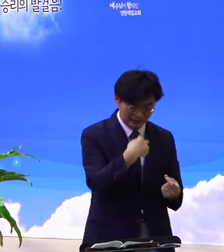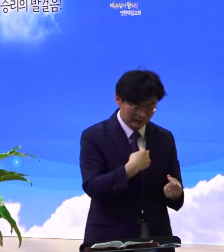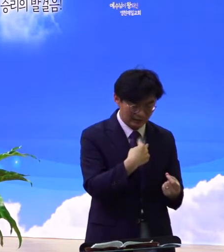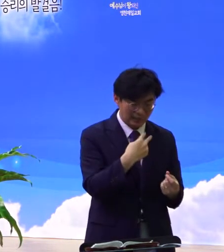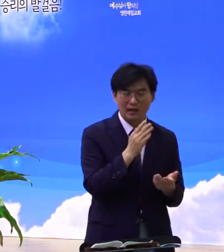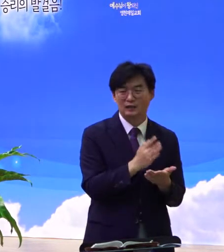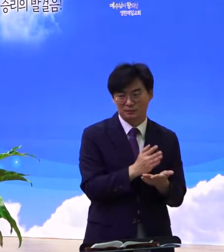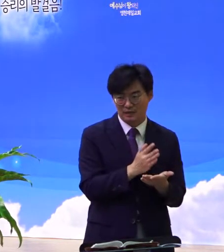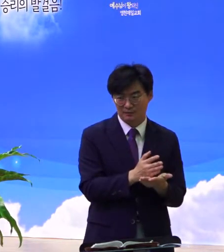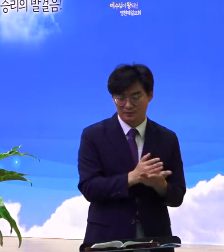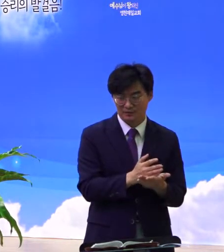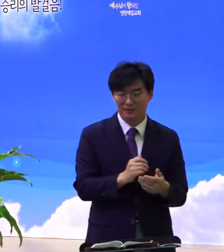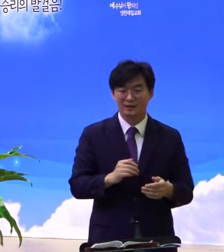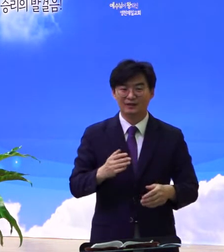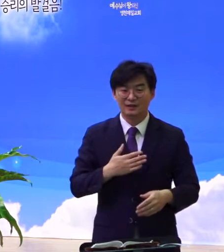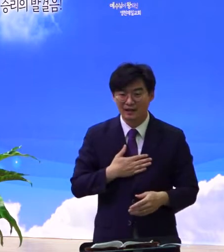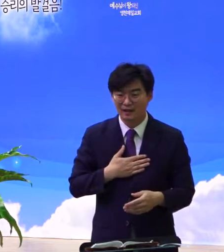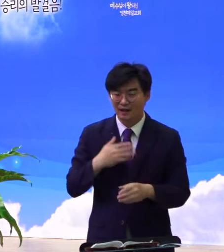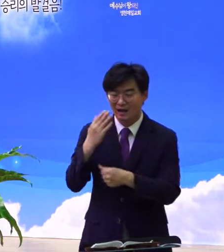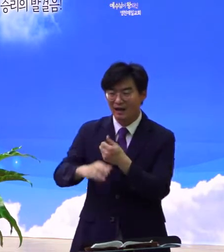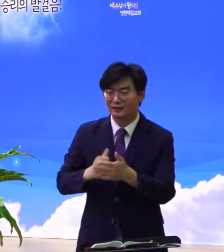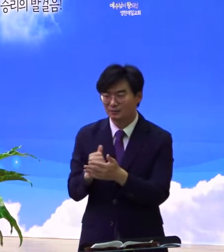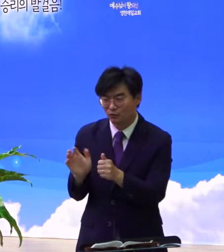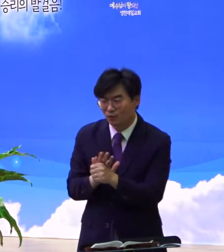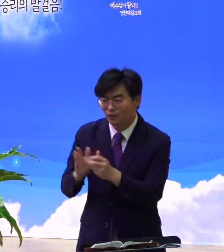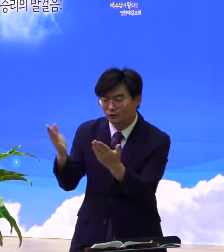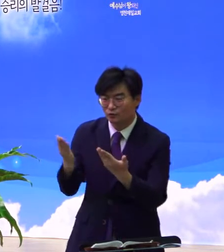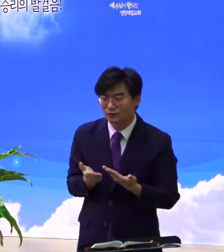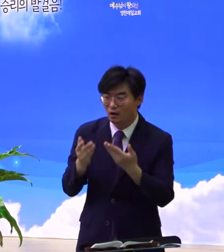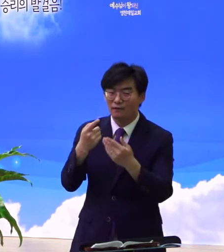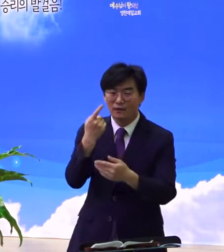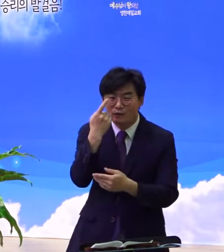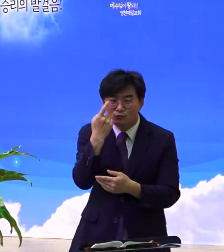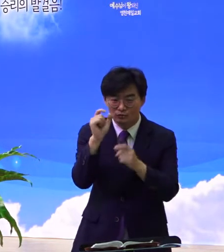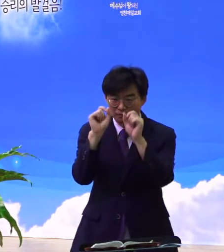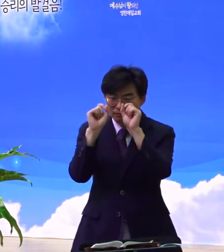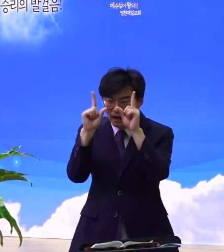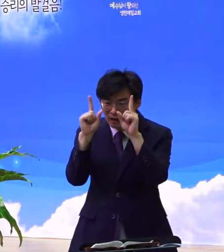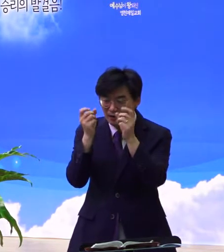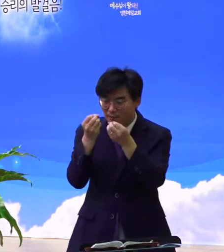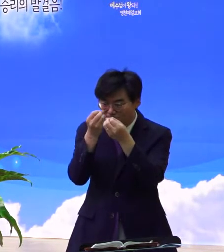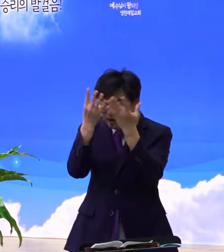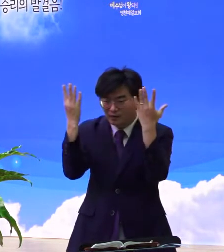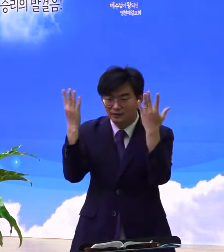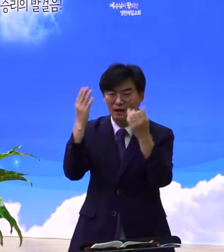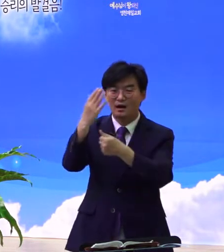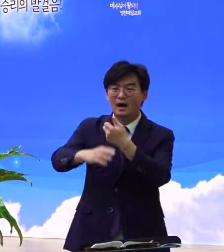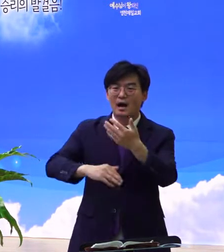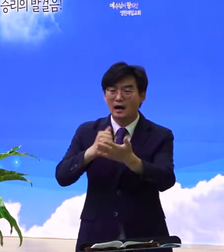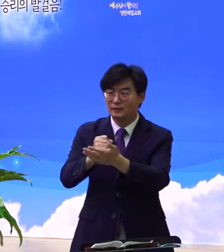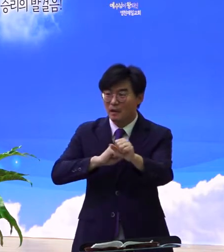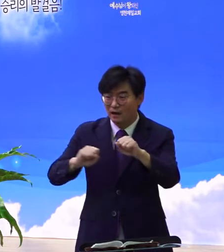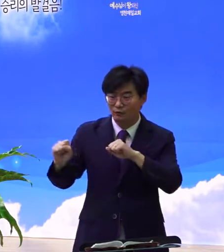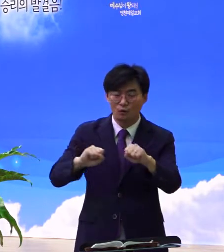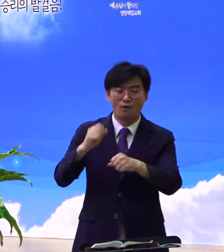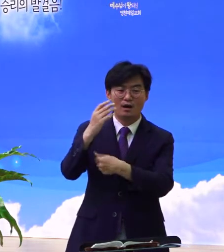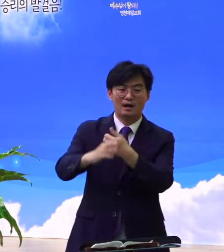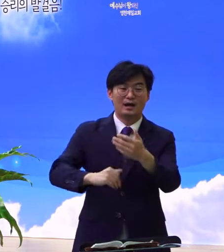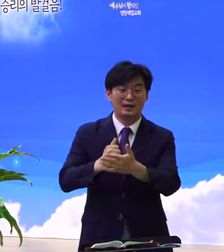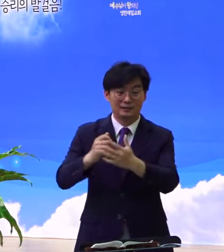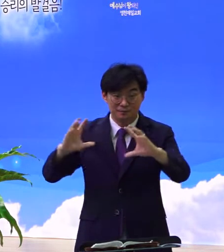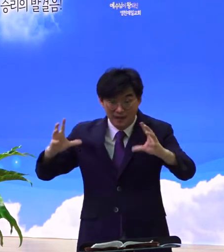나를 생각하사 내게 응답하시고 내 눈을 밝혀주시옵소서. 하나님의 역사를 보게 하여 주시옵소서.